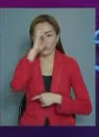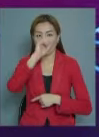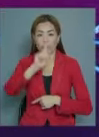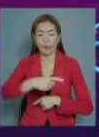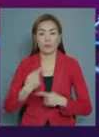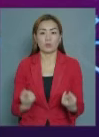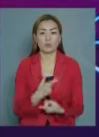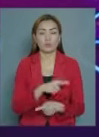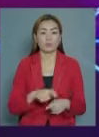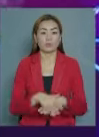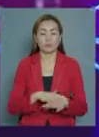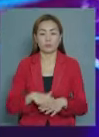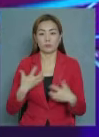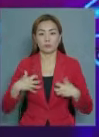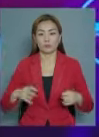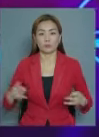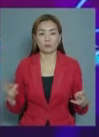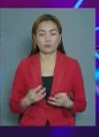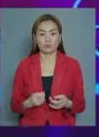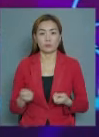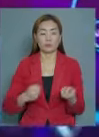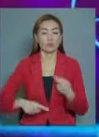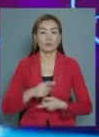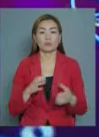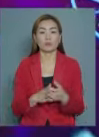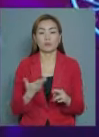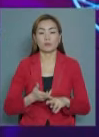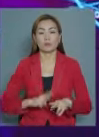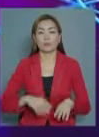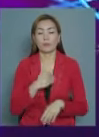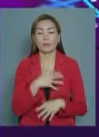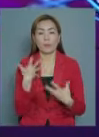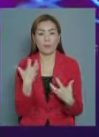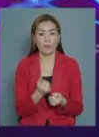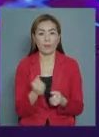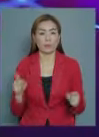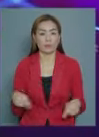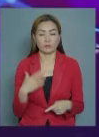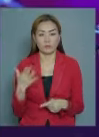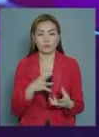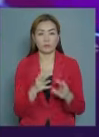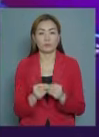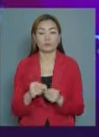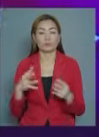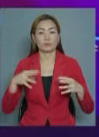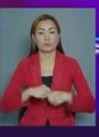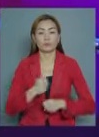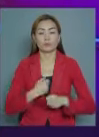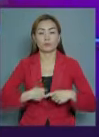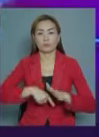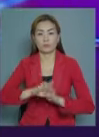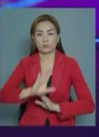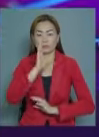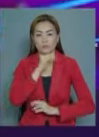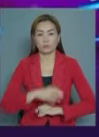эмес, карапайым бокарада атсалышкан үчүн. Бизнес субъектилери де осы мүддөгө жумулса кубакып, өйткөнү кеңесип пишкен тон эч